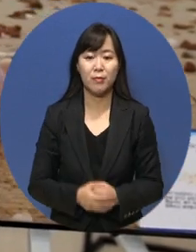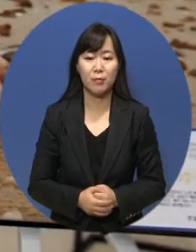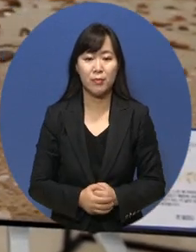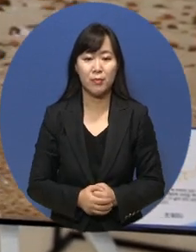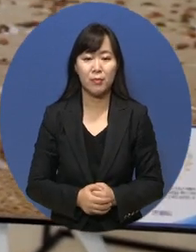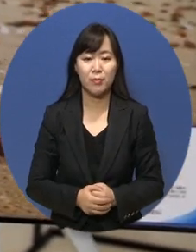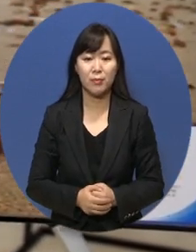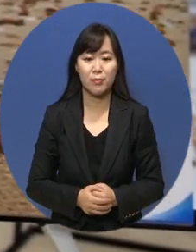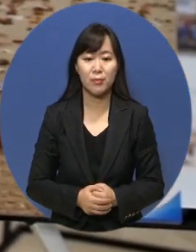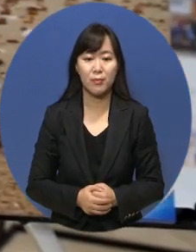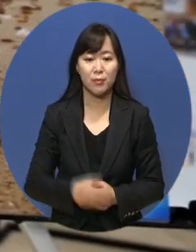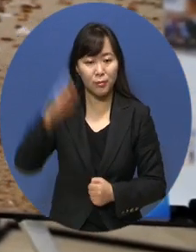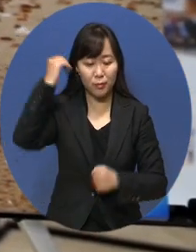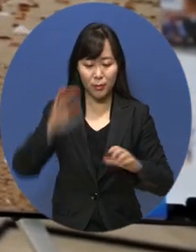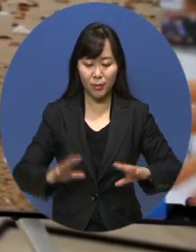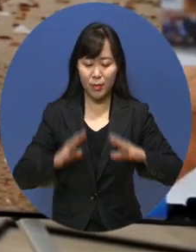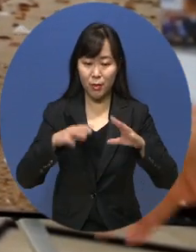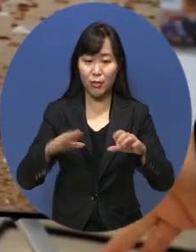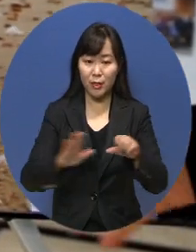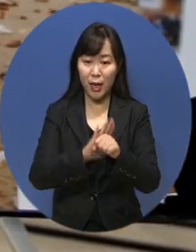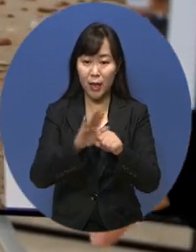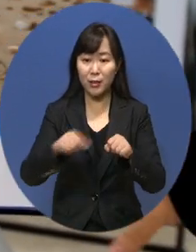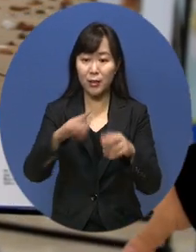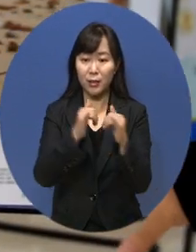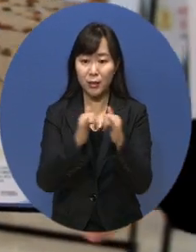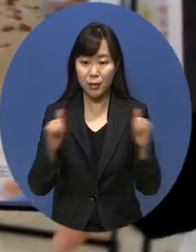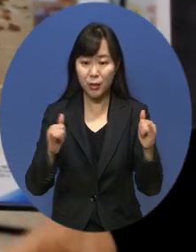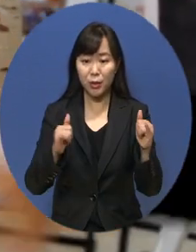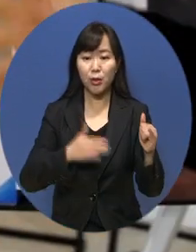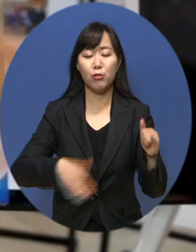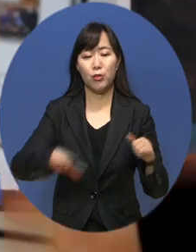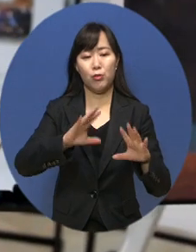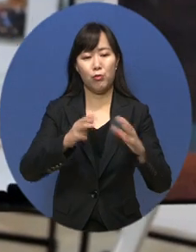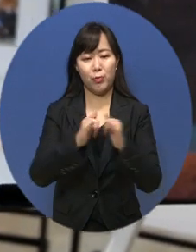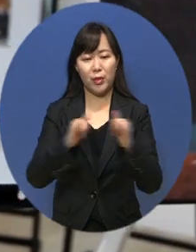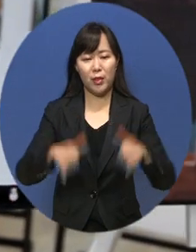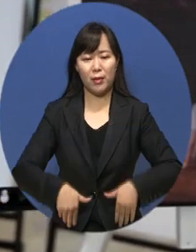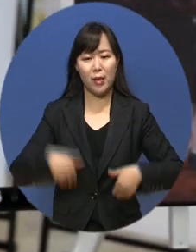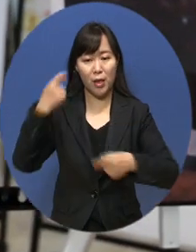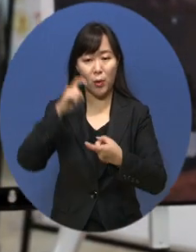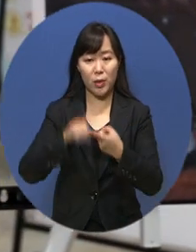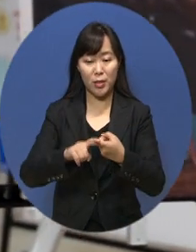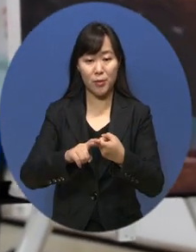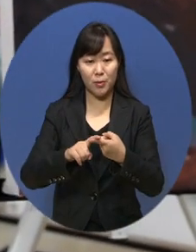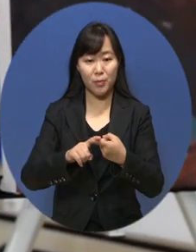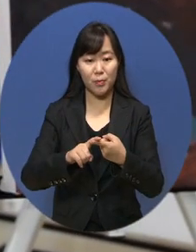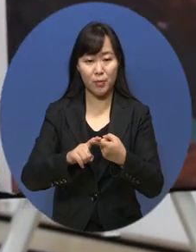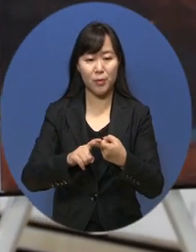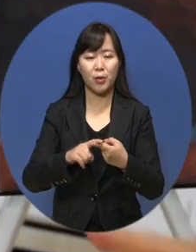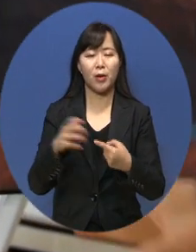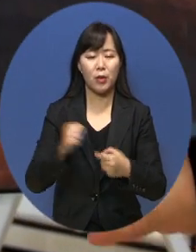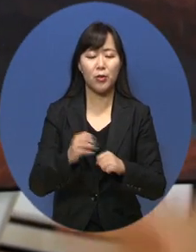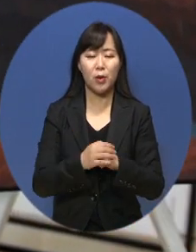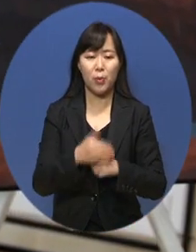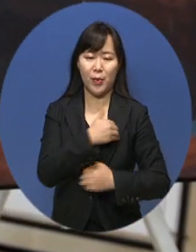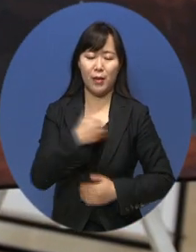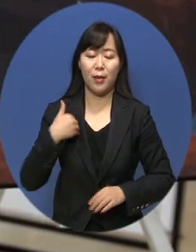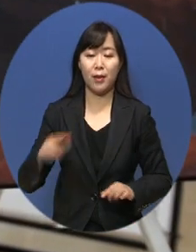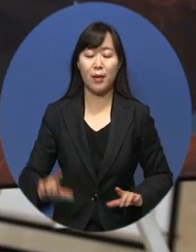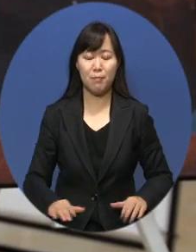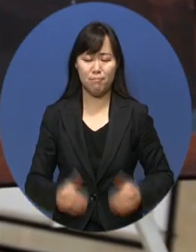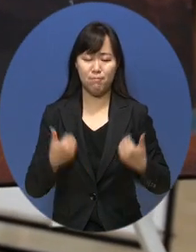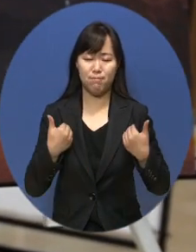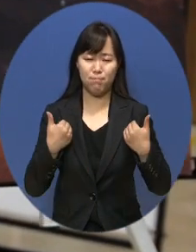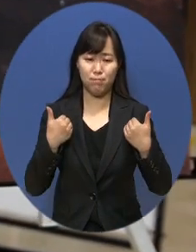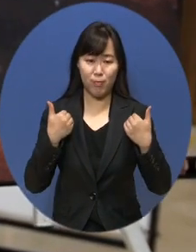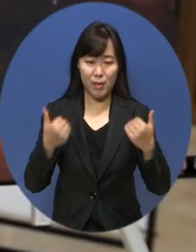있었습니다. 대한민국을 사랑하는 그들이 우리 국민의 따뜻한 관심으로 당당하게 자랄 수 있는